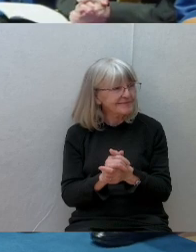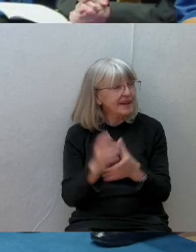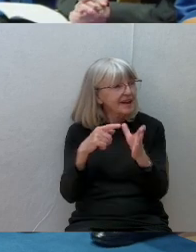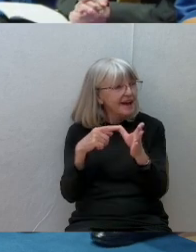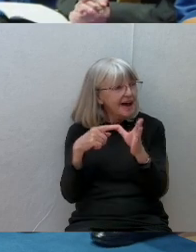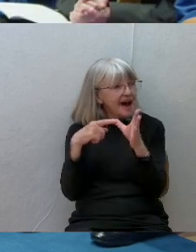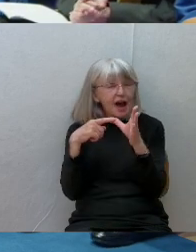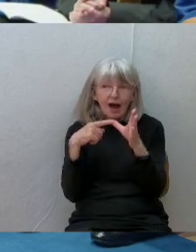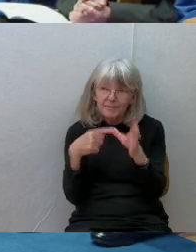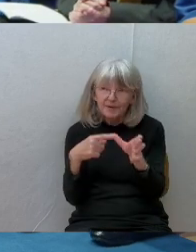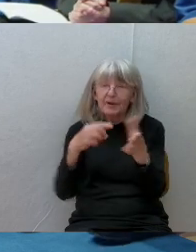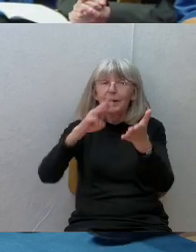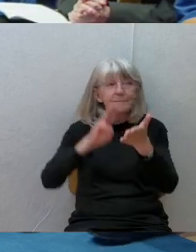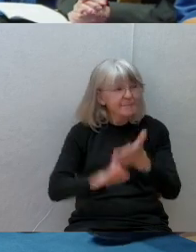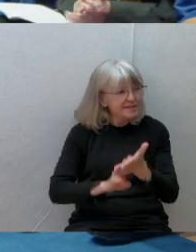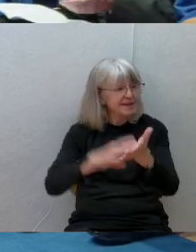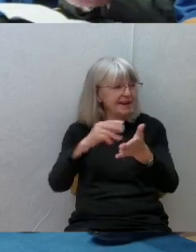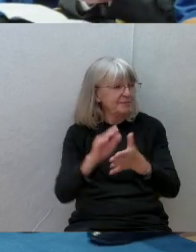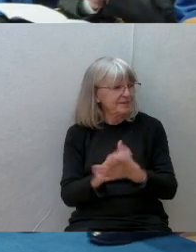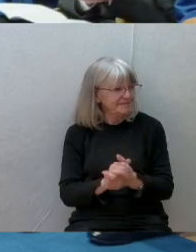Amendra Mudiyanselagi.